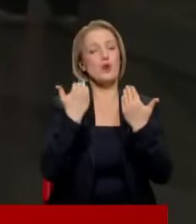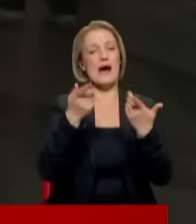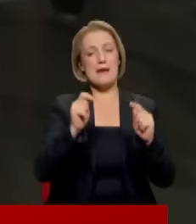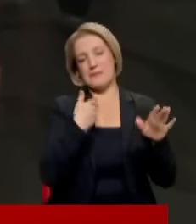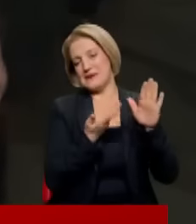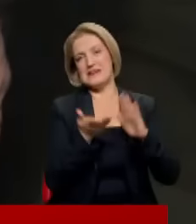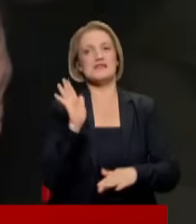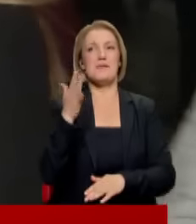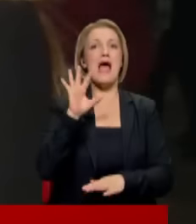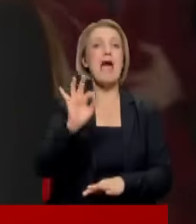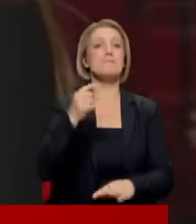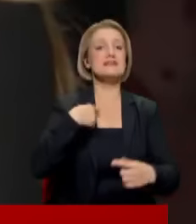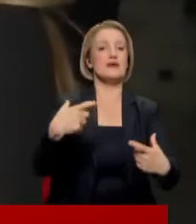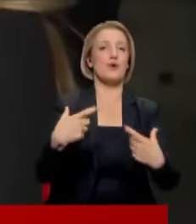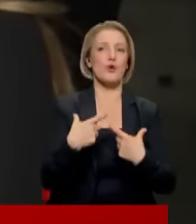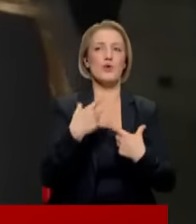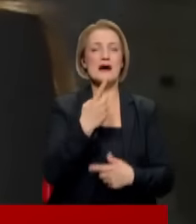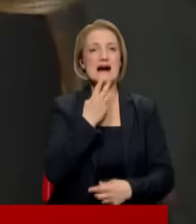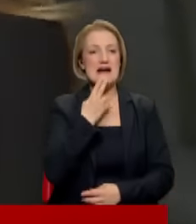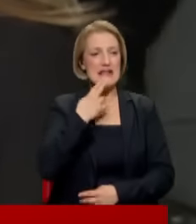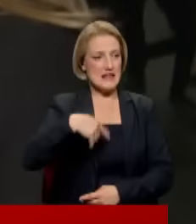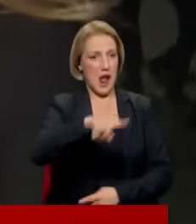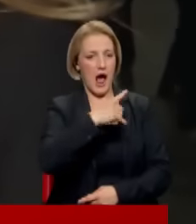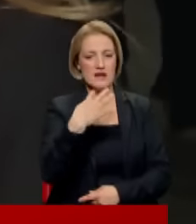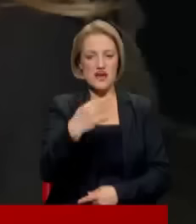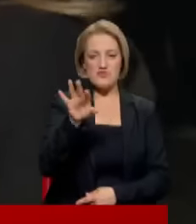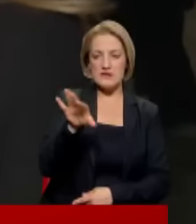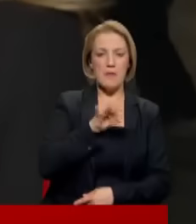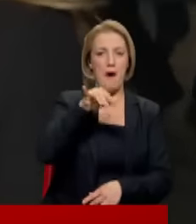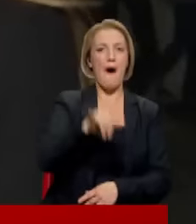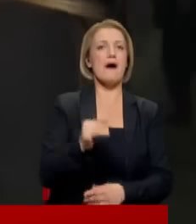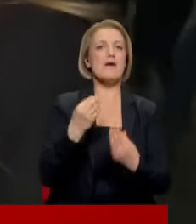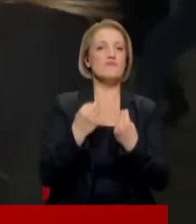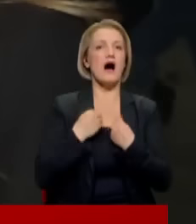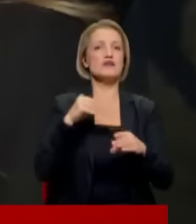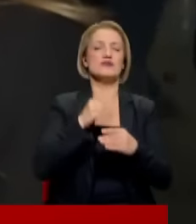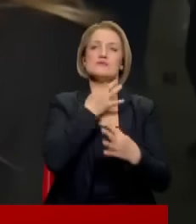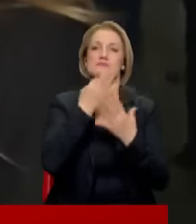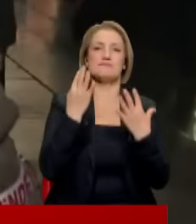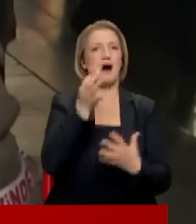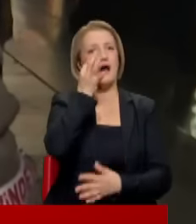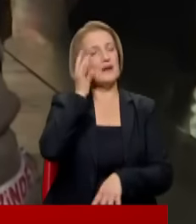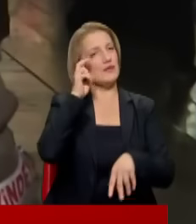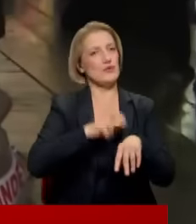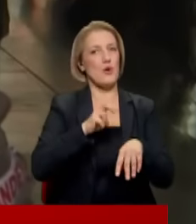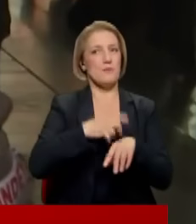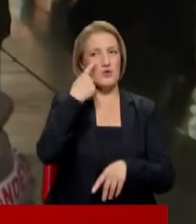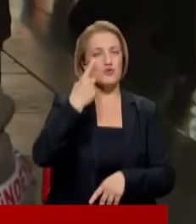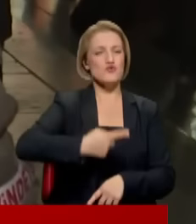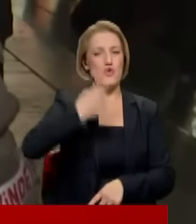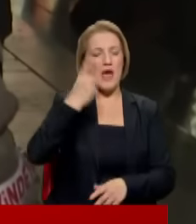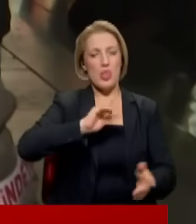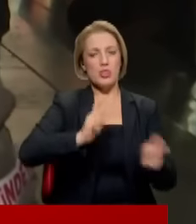Hep korudu bizi Kadınlara seçme seçilme hakkı verdiği için atamıza çok minnettarız özlemli anıyoruz cumhuriyetin